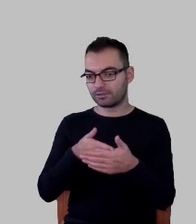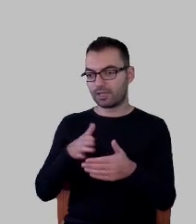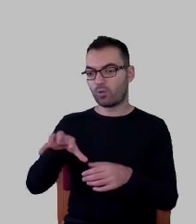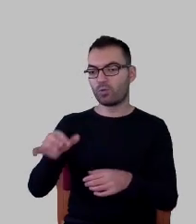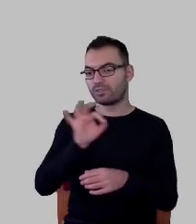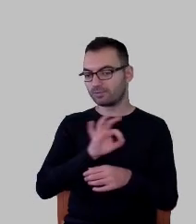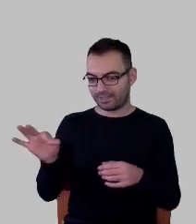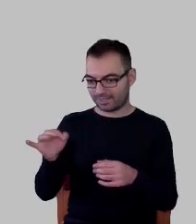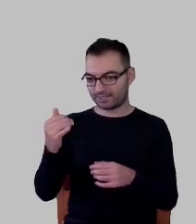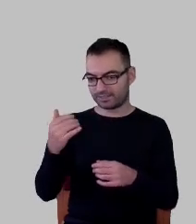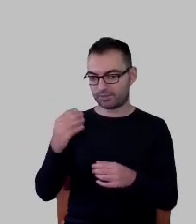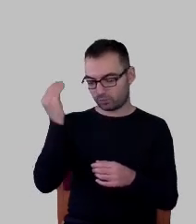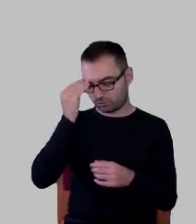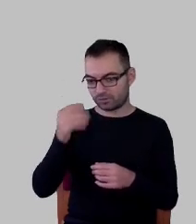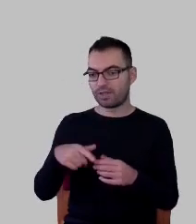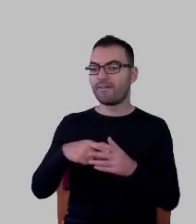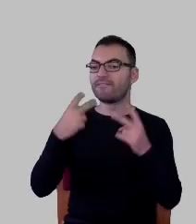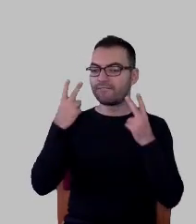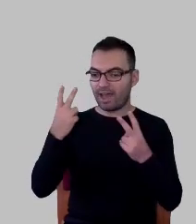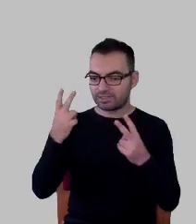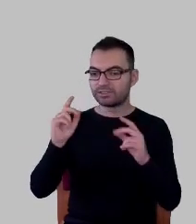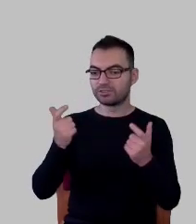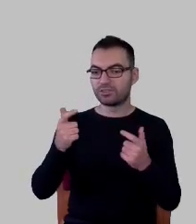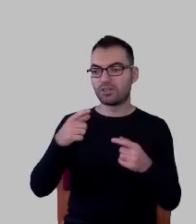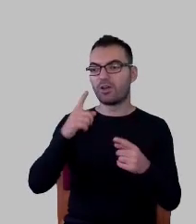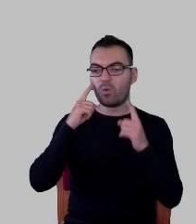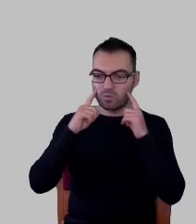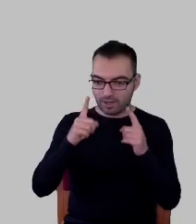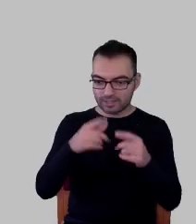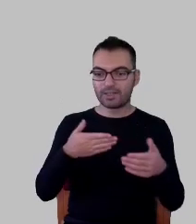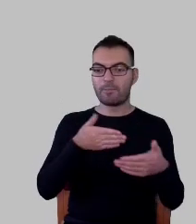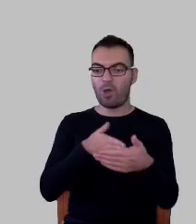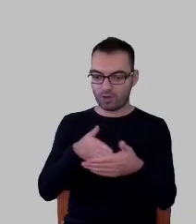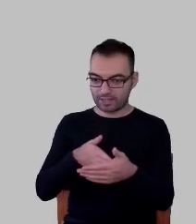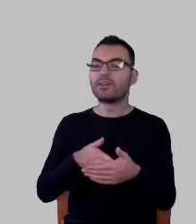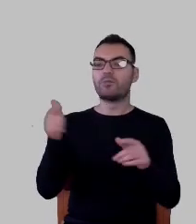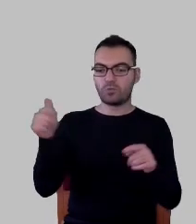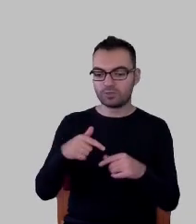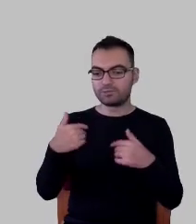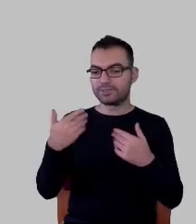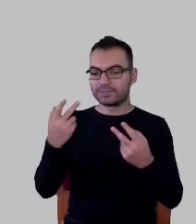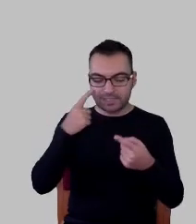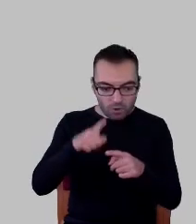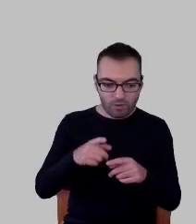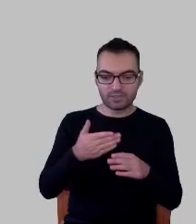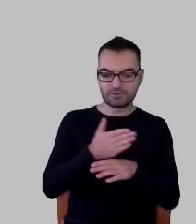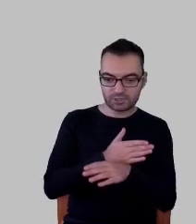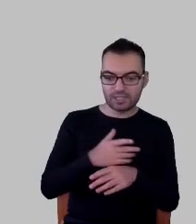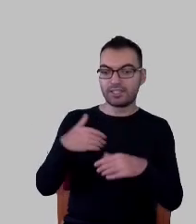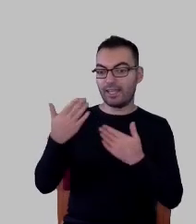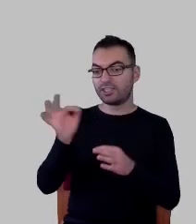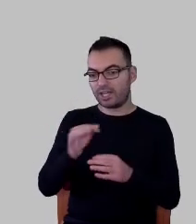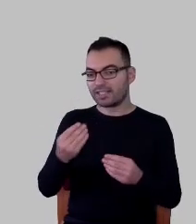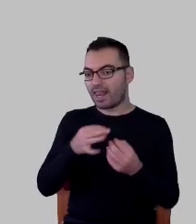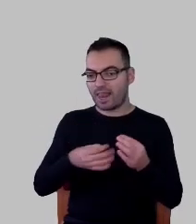funkcjonowały lepiej. Dlatego tak istotne jest zwrócenie na to uwagi w procesie oceny funkcjonowania ucznia. Zwracamy też